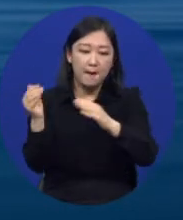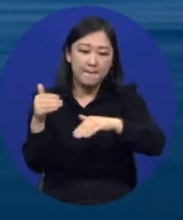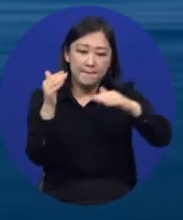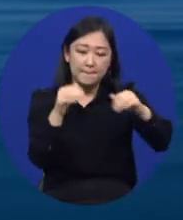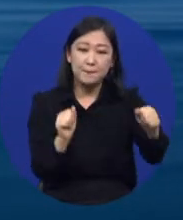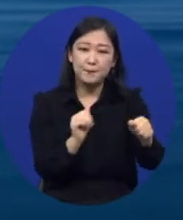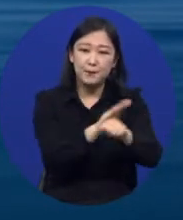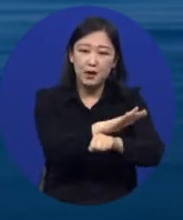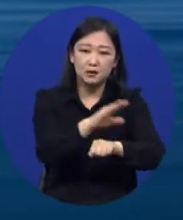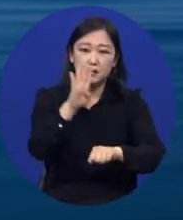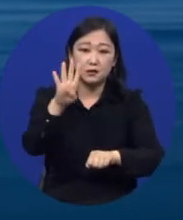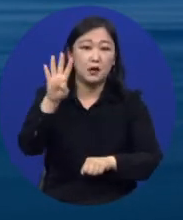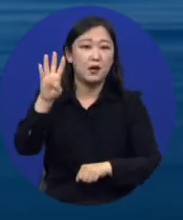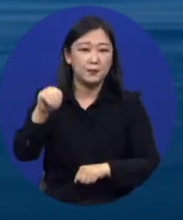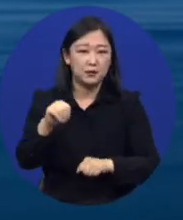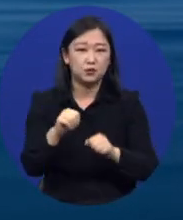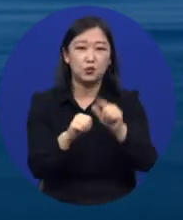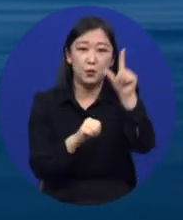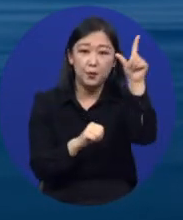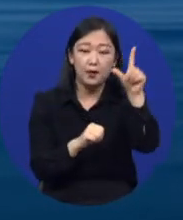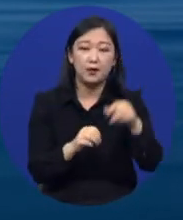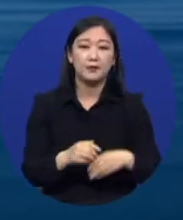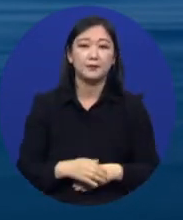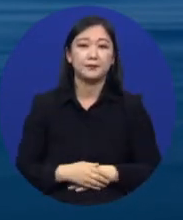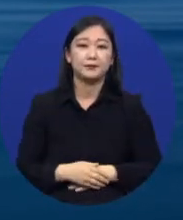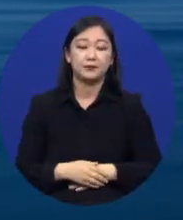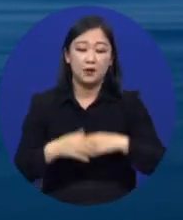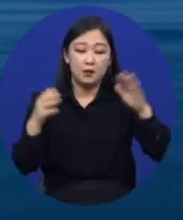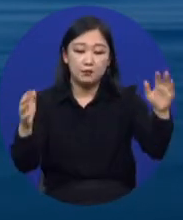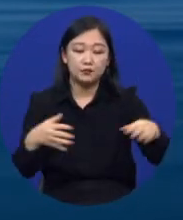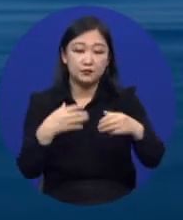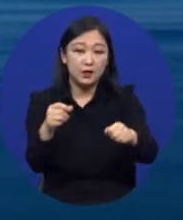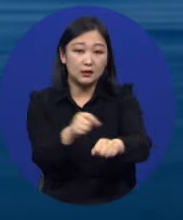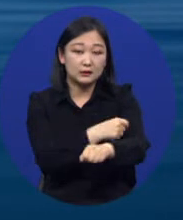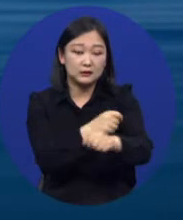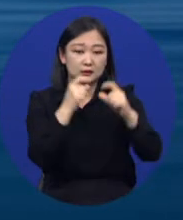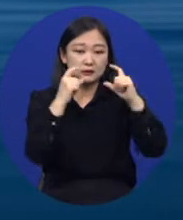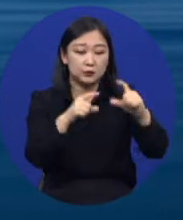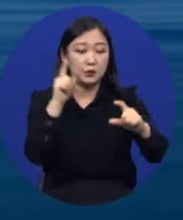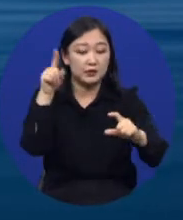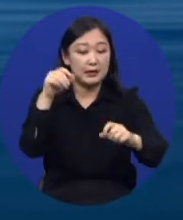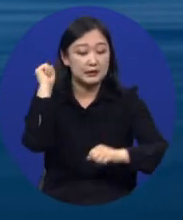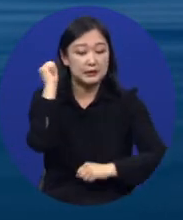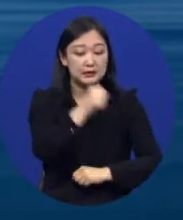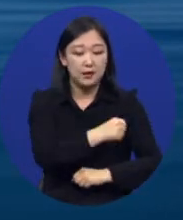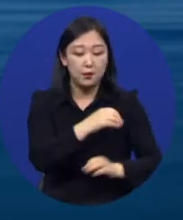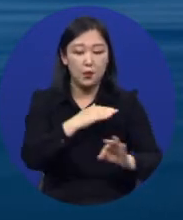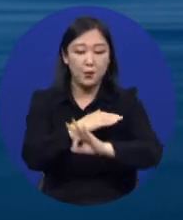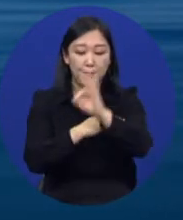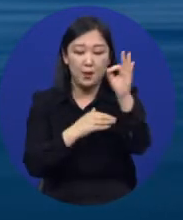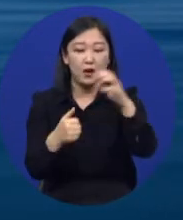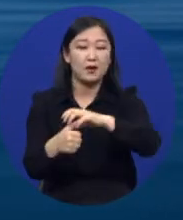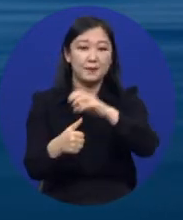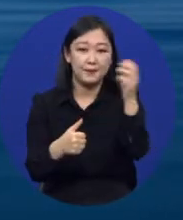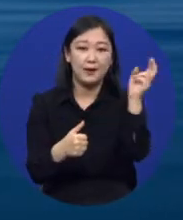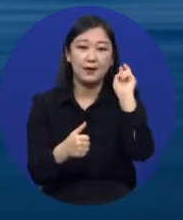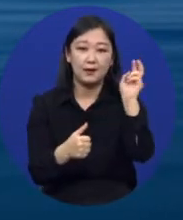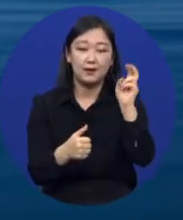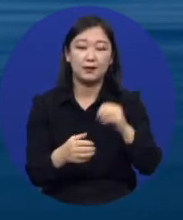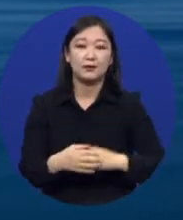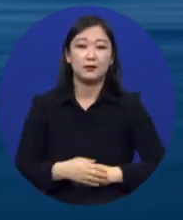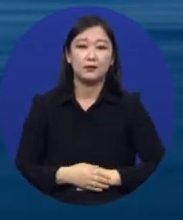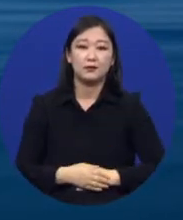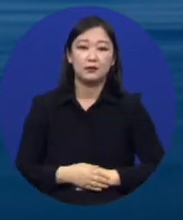까지 매우 높게 일겠습니다 현재 바로 중인 풍랑 특보는 내의 새벽부터 오전 사이에 차차 해제 되겠습니다